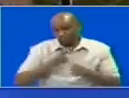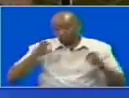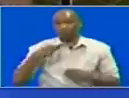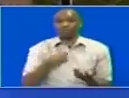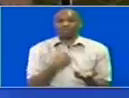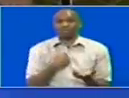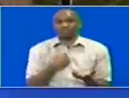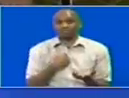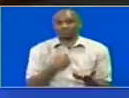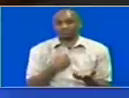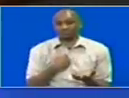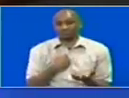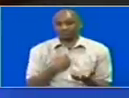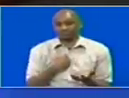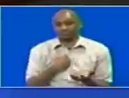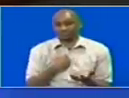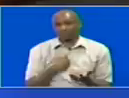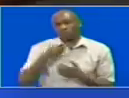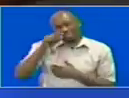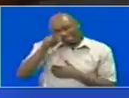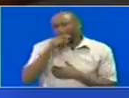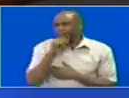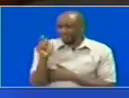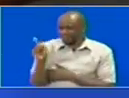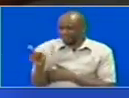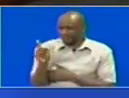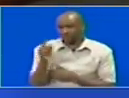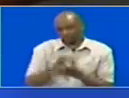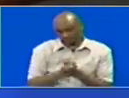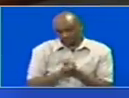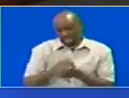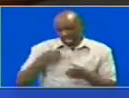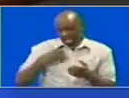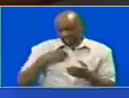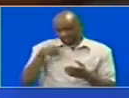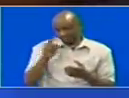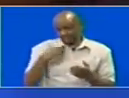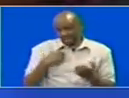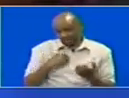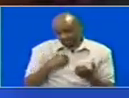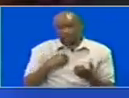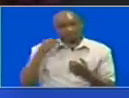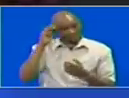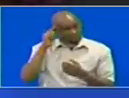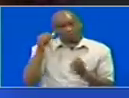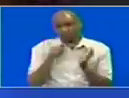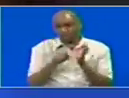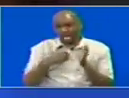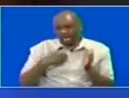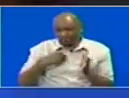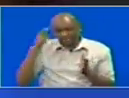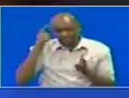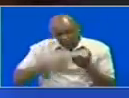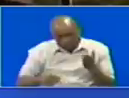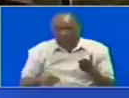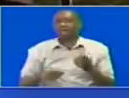ili ya kukuona. Wekesa is a man whose experiences leave him with bittersweet memories of encounters with